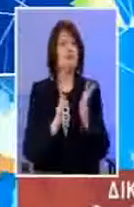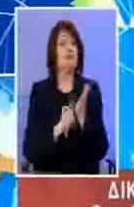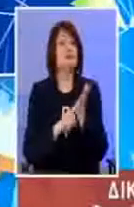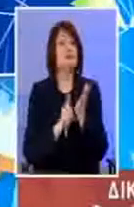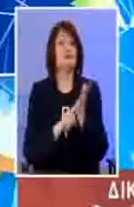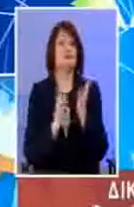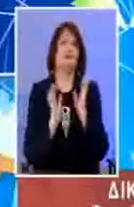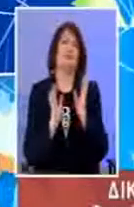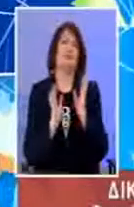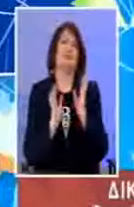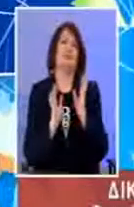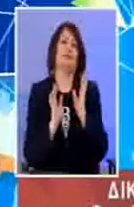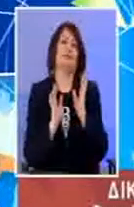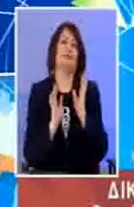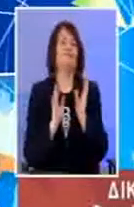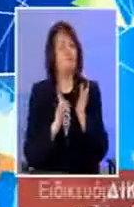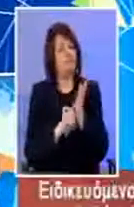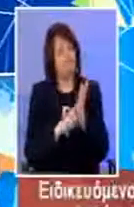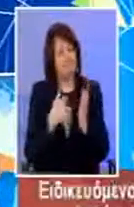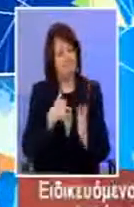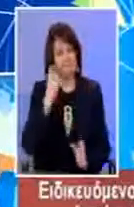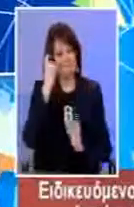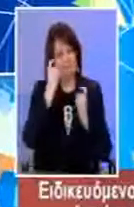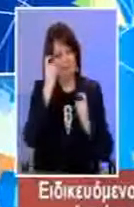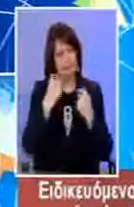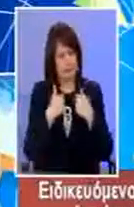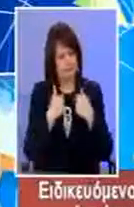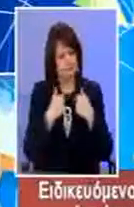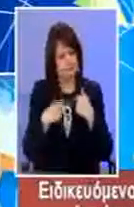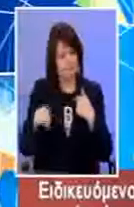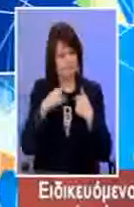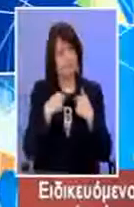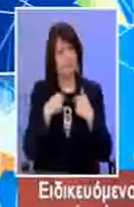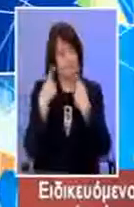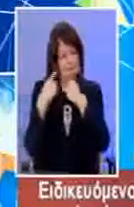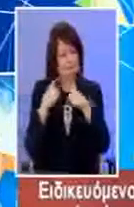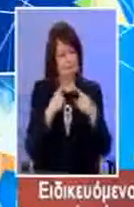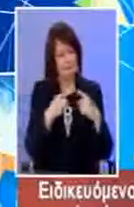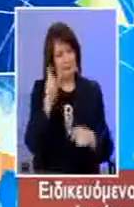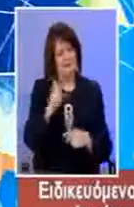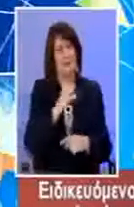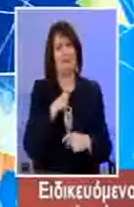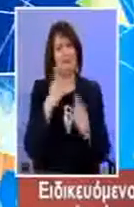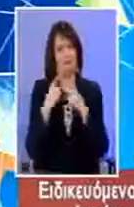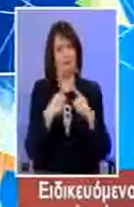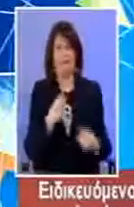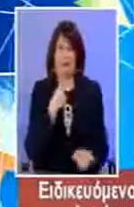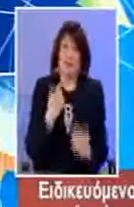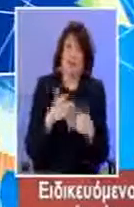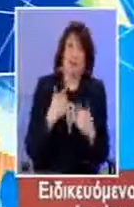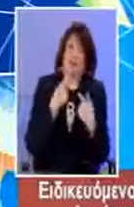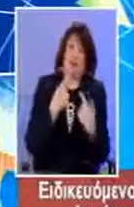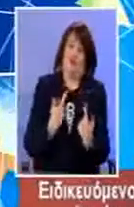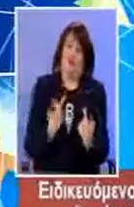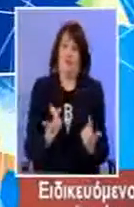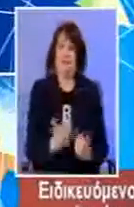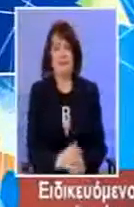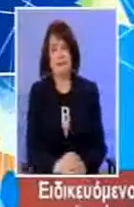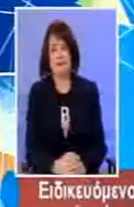έχουμε και εμείς, πρέπει να υπολογίσουμε μαζί και τη διαφορετικότητα του καθενός. Μα το είπα μόλις. Και